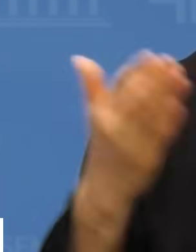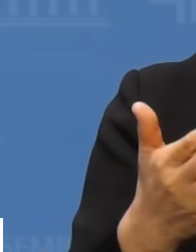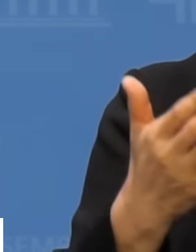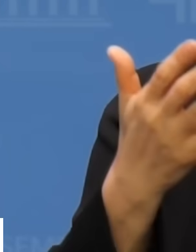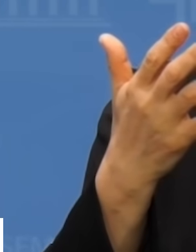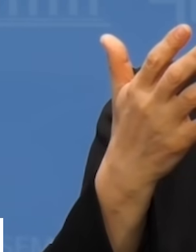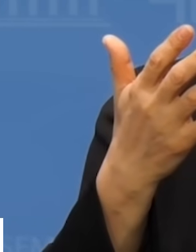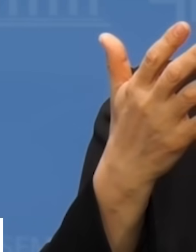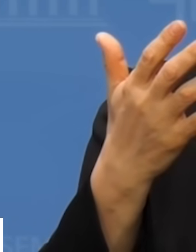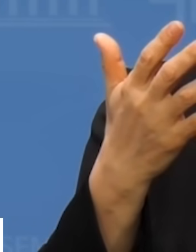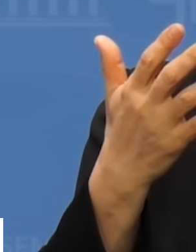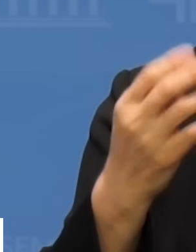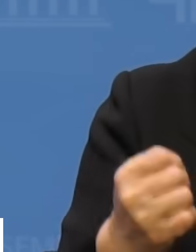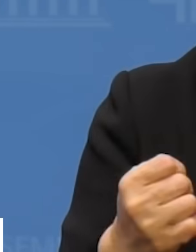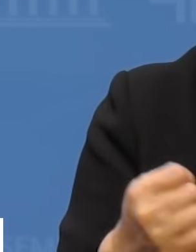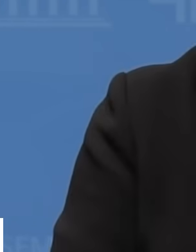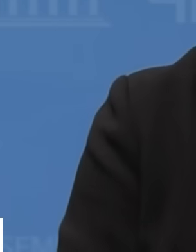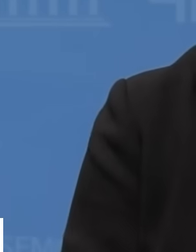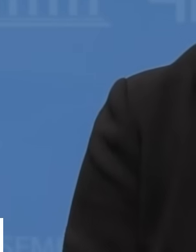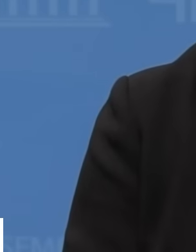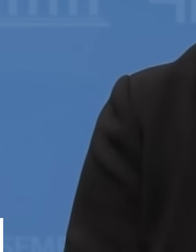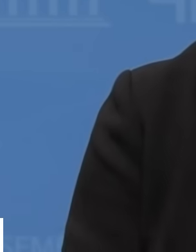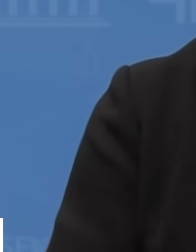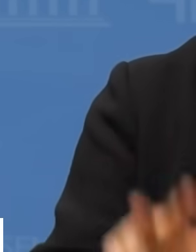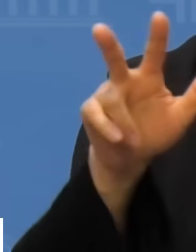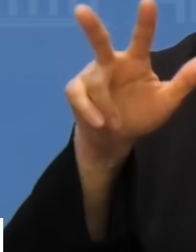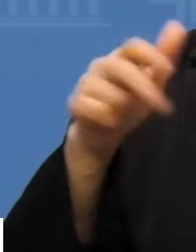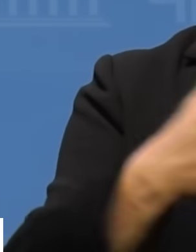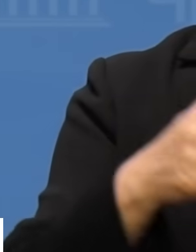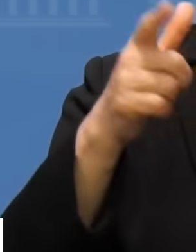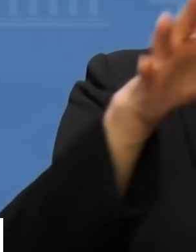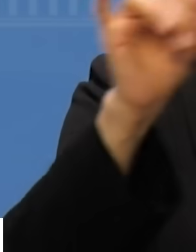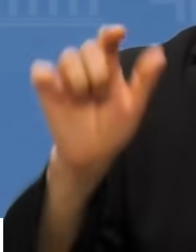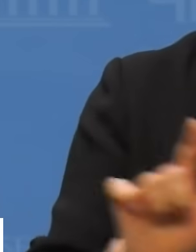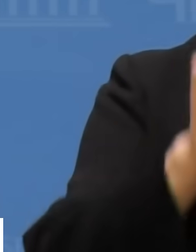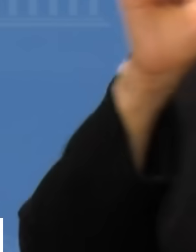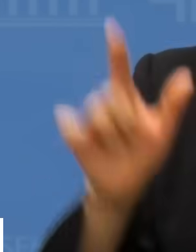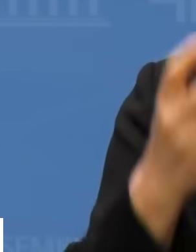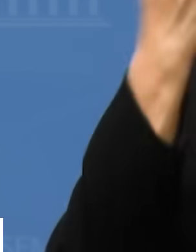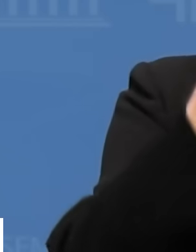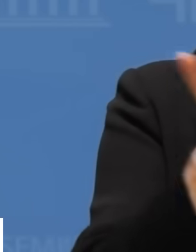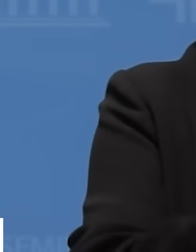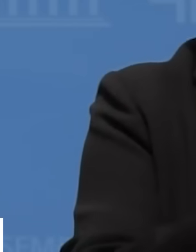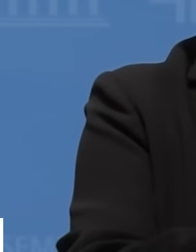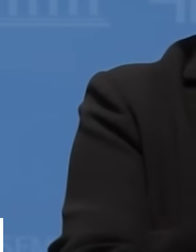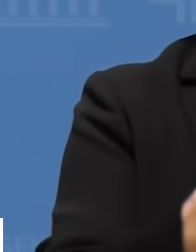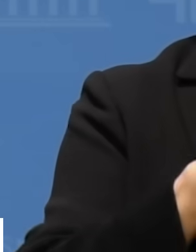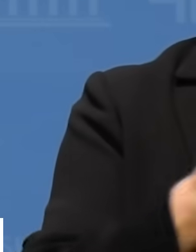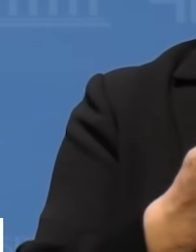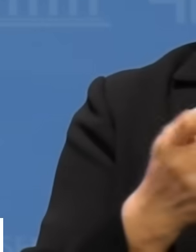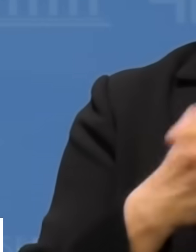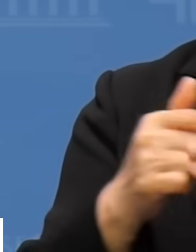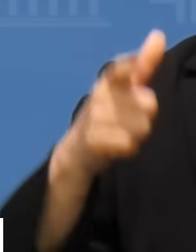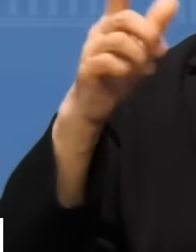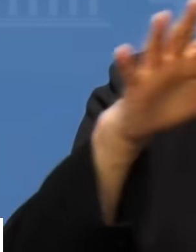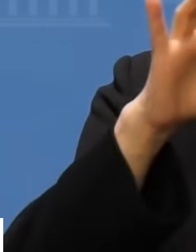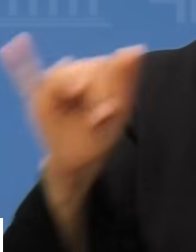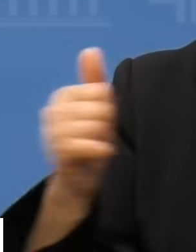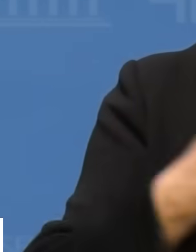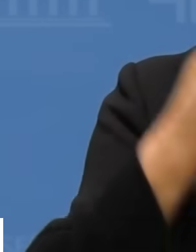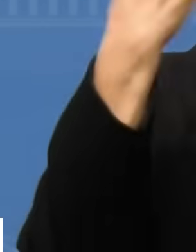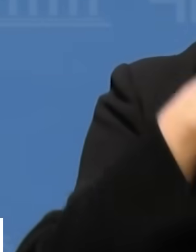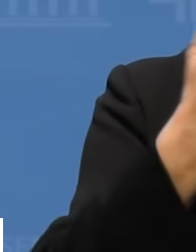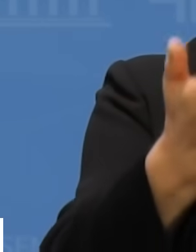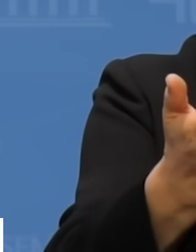많은 곳이기 때문입니다. 이제 주민들의 삶을 살피고 돌보는 대신 지역 주민들에게